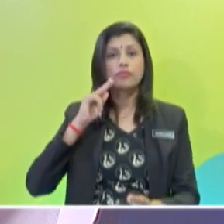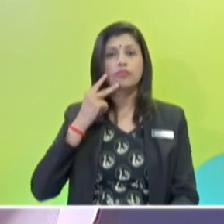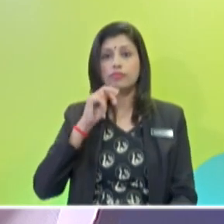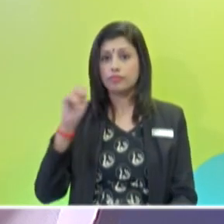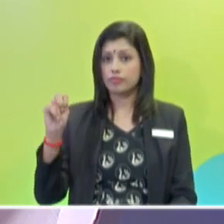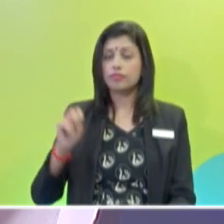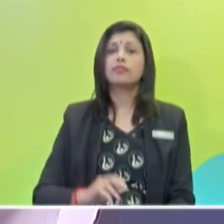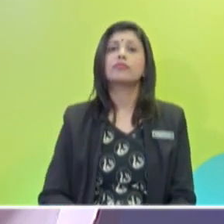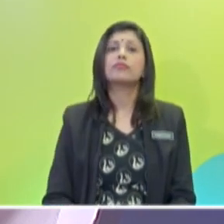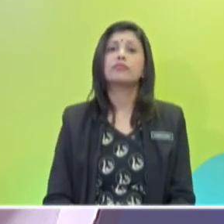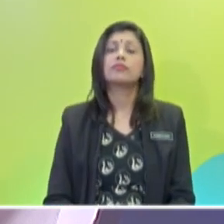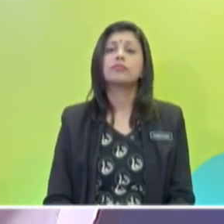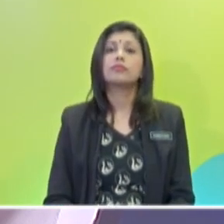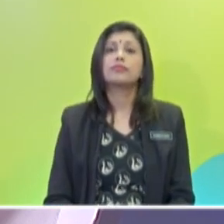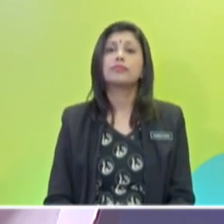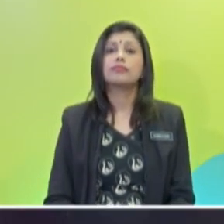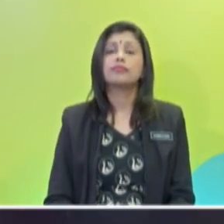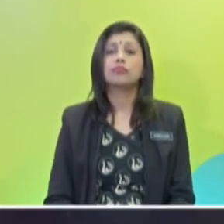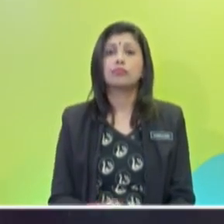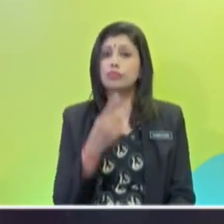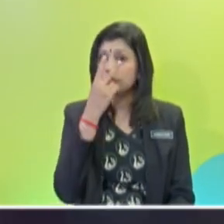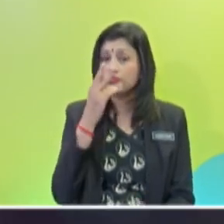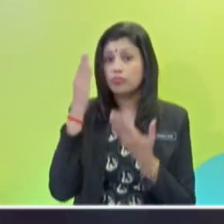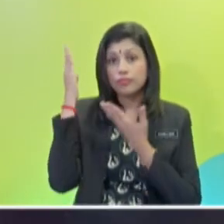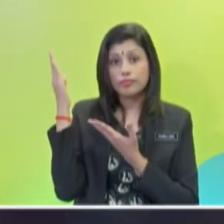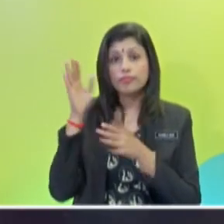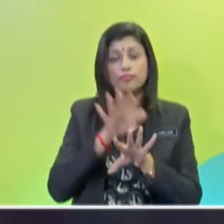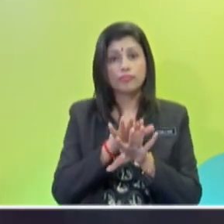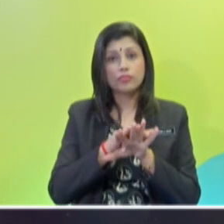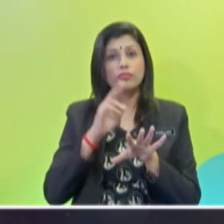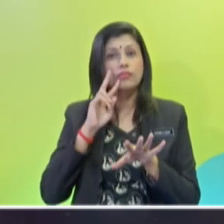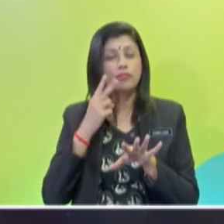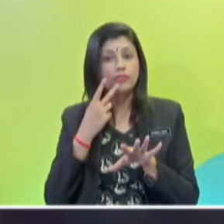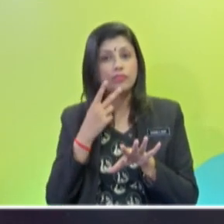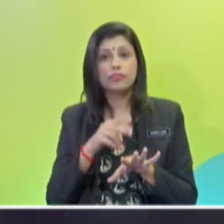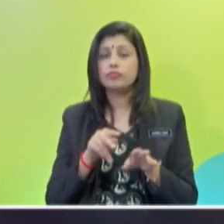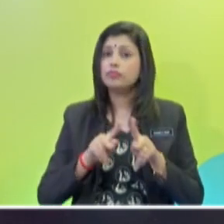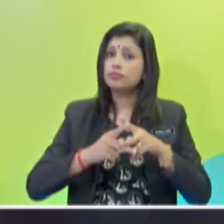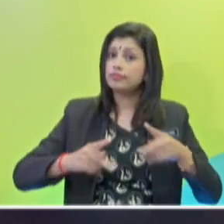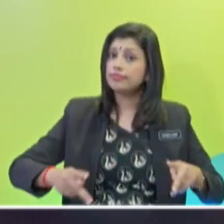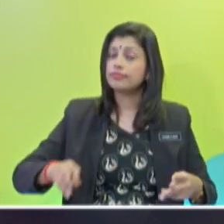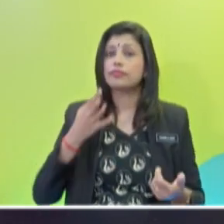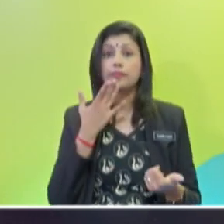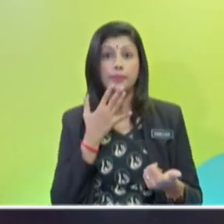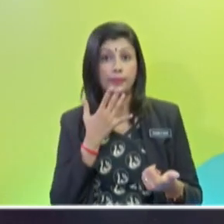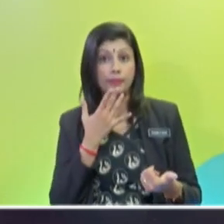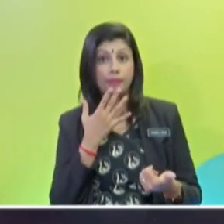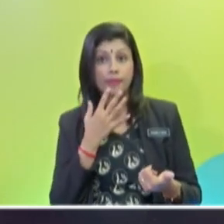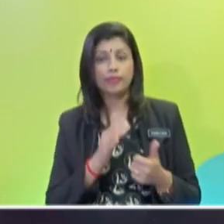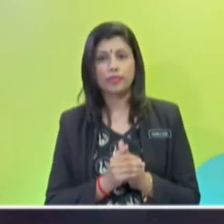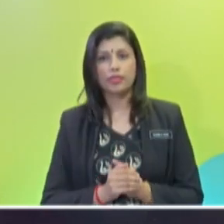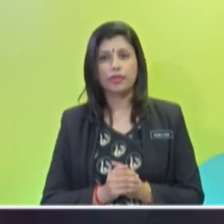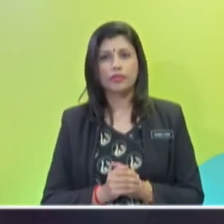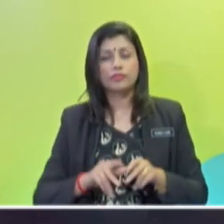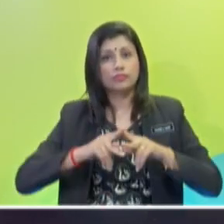murid-murid semua. Okey, di sekeliling kita ni banyak sayur-sayuran. Ada yang pelbagai warna. Ada juga